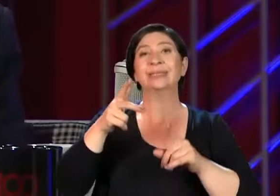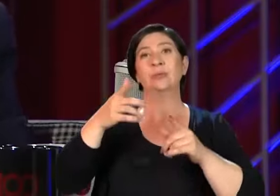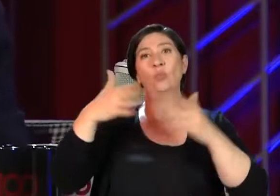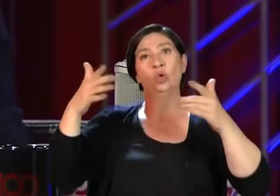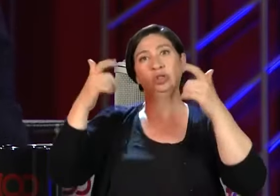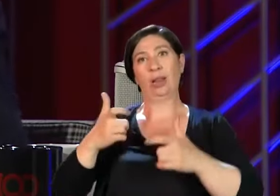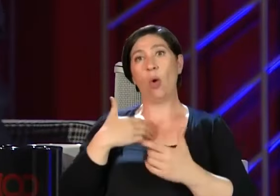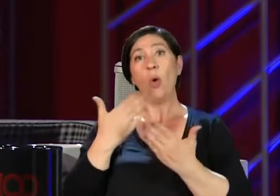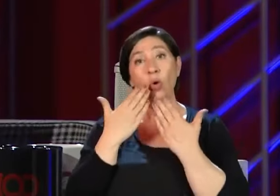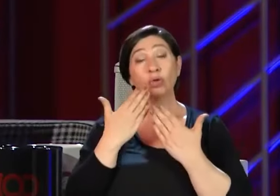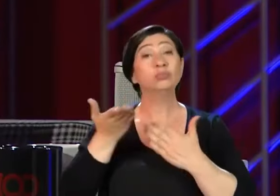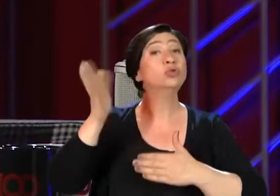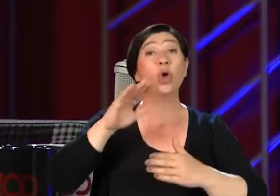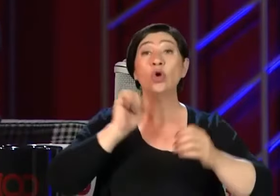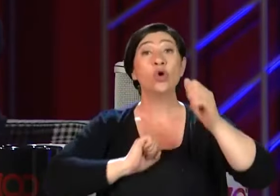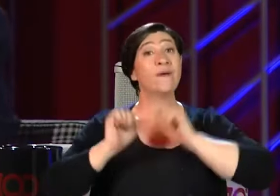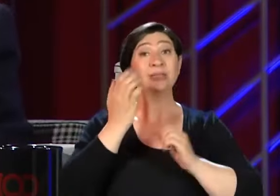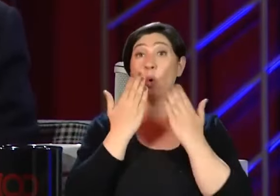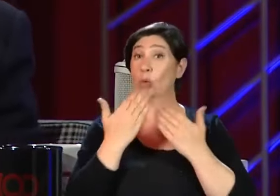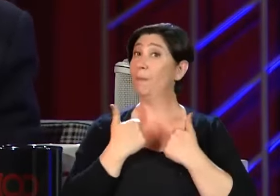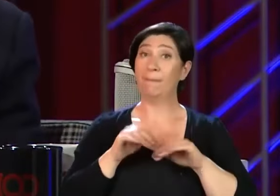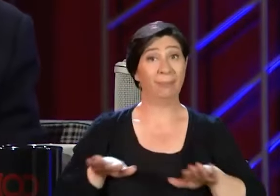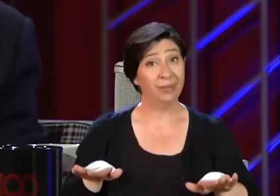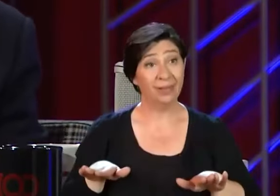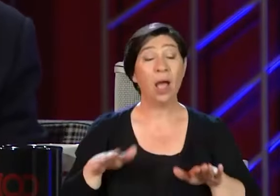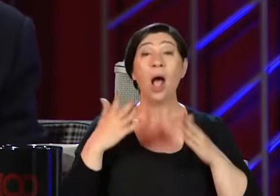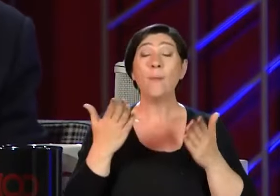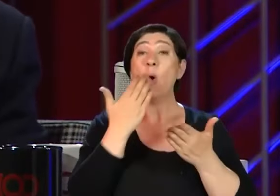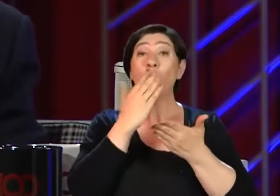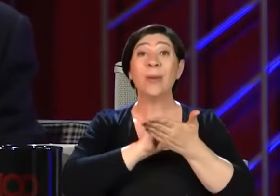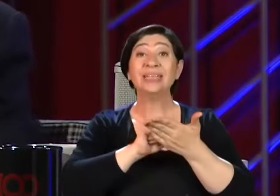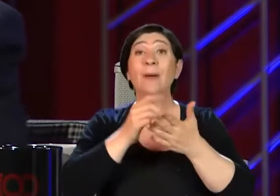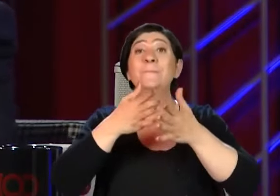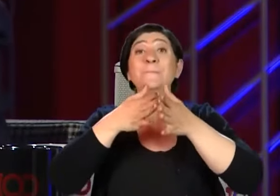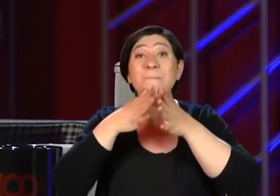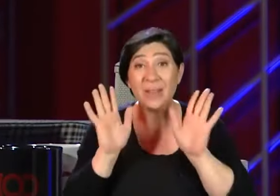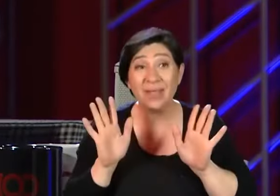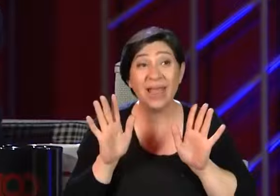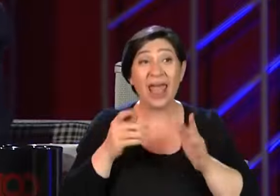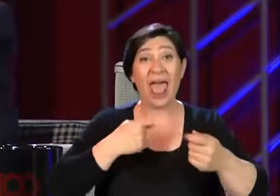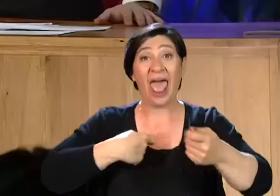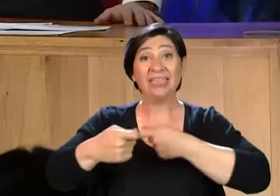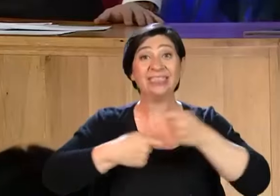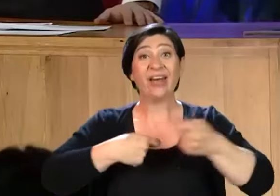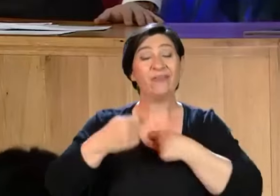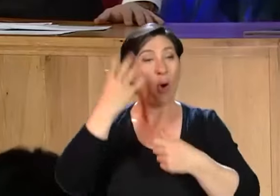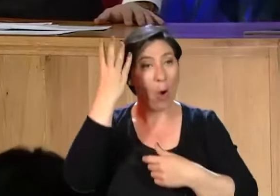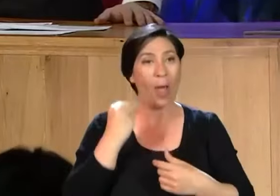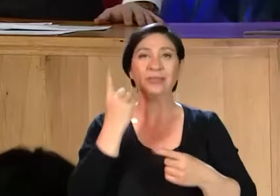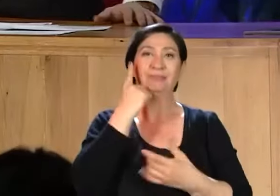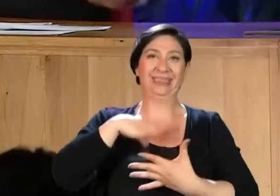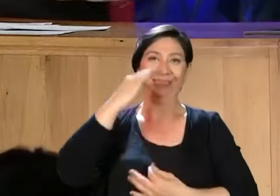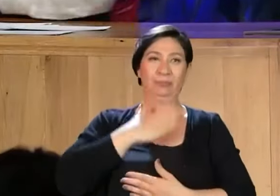birisiyim. Sonra üniversite okumuş birisiyim ama okuma yazmayı bilmeden esnaflığı da öğrenmiş birisiyim.